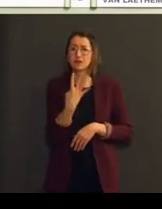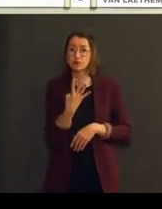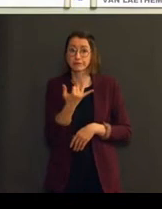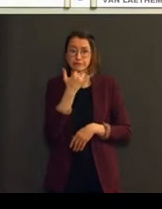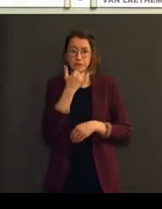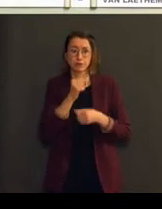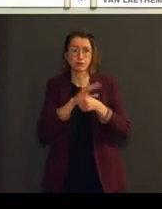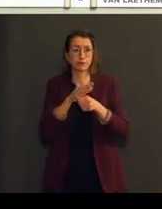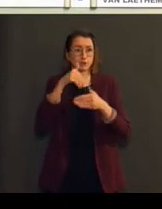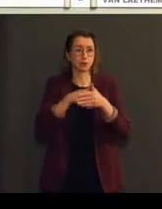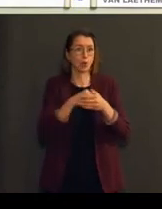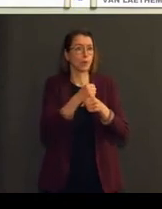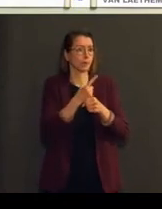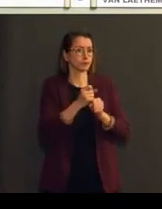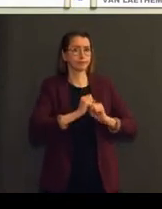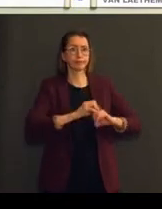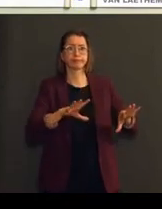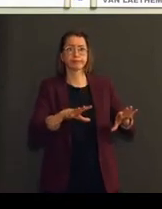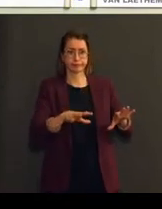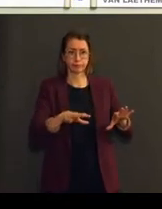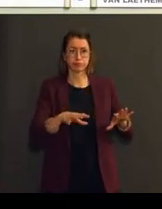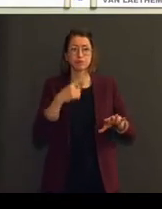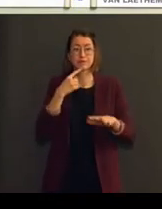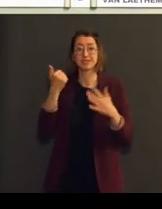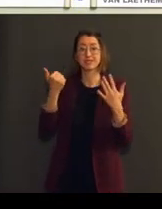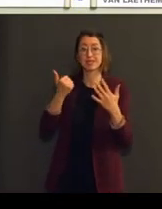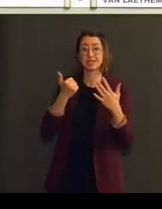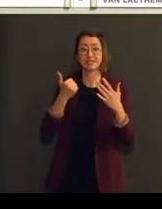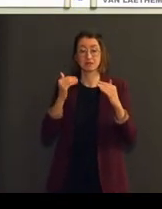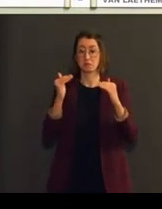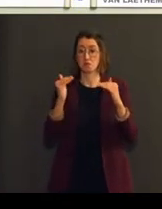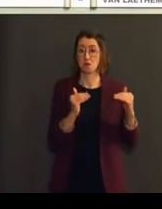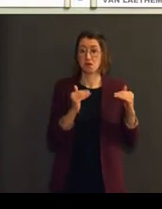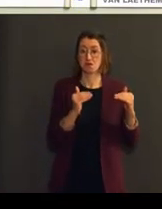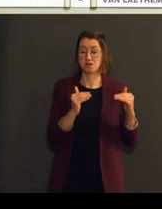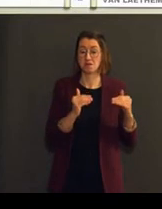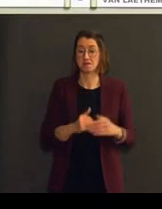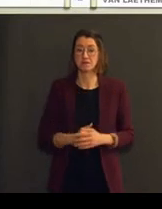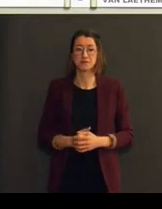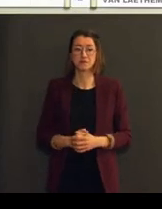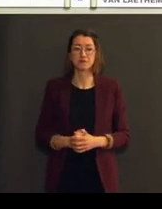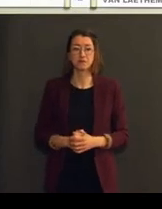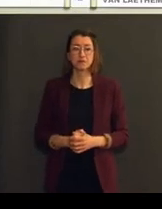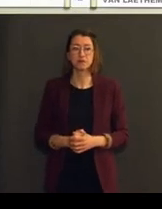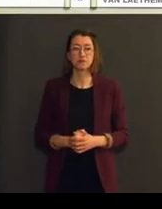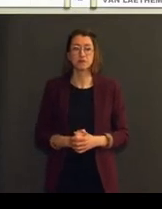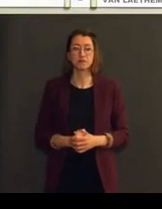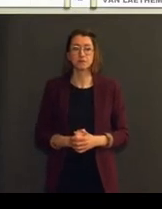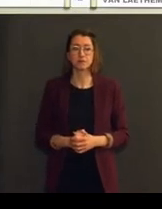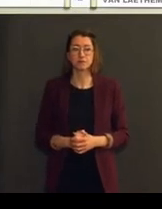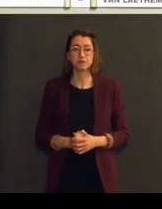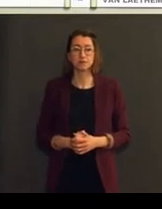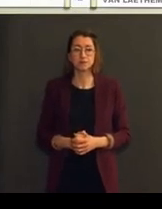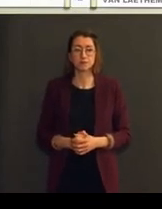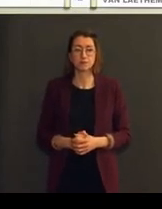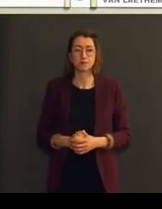de repos. C'est 6 de moins que la semaine précédente. Et ceci est une tendance qui se perpétue de